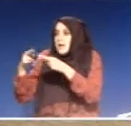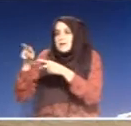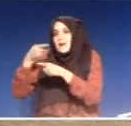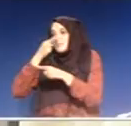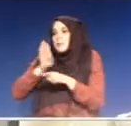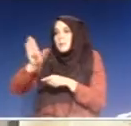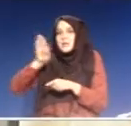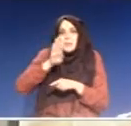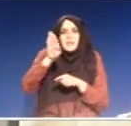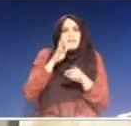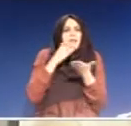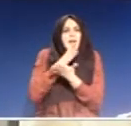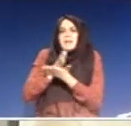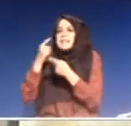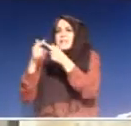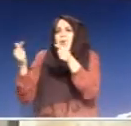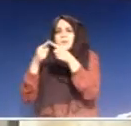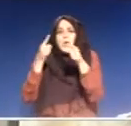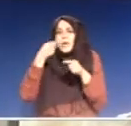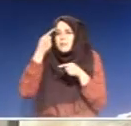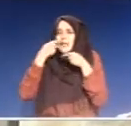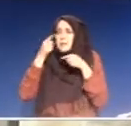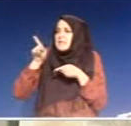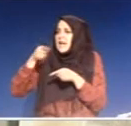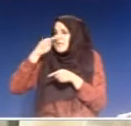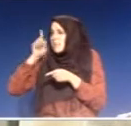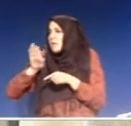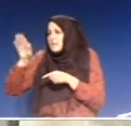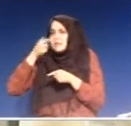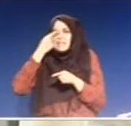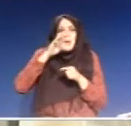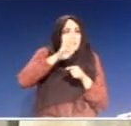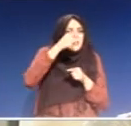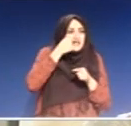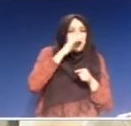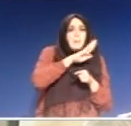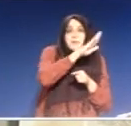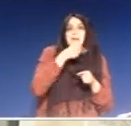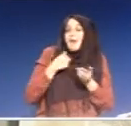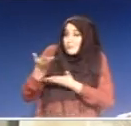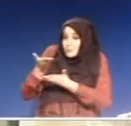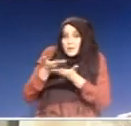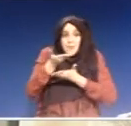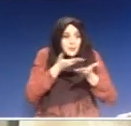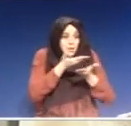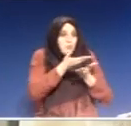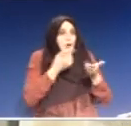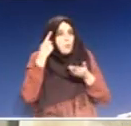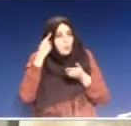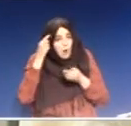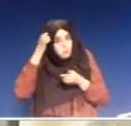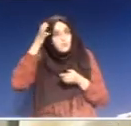مجاله، وربنا عز وجل يرشدنا في آية كثيرة منها ما ذكر من آيات: فاسأل